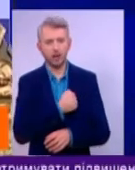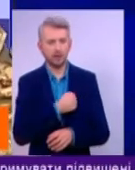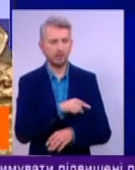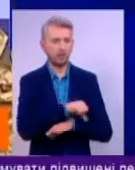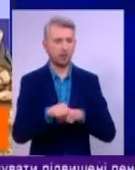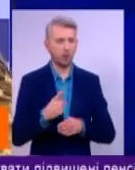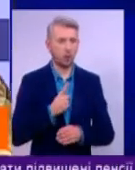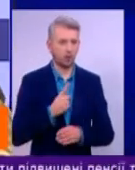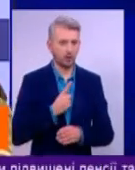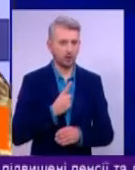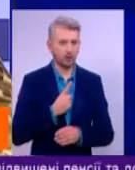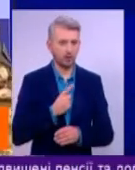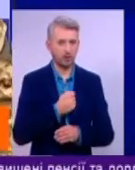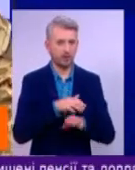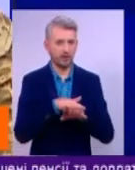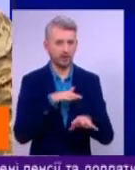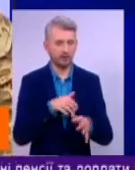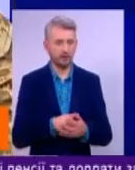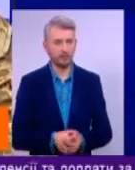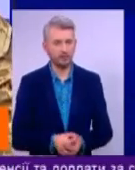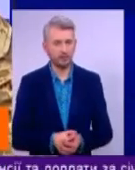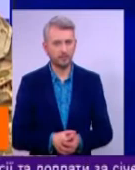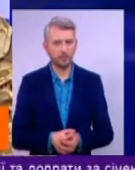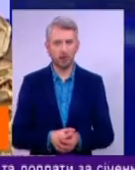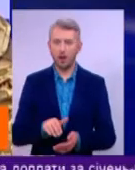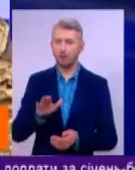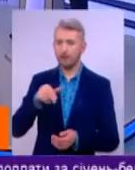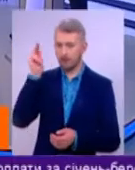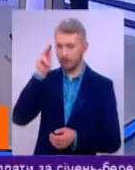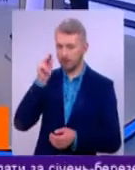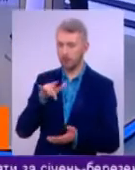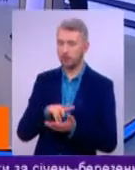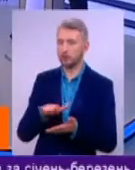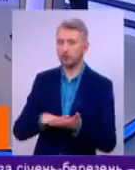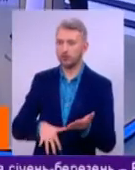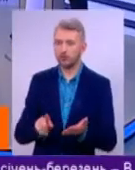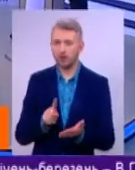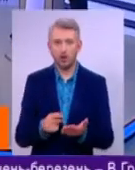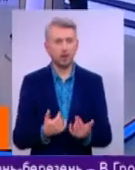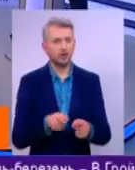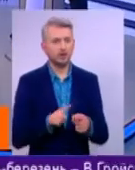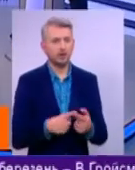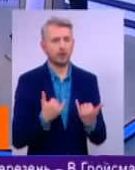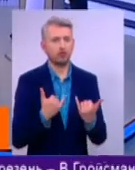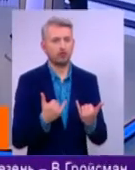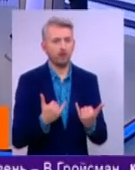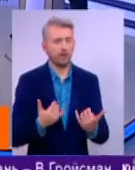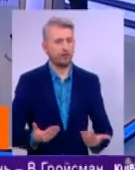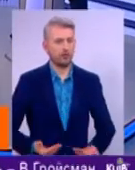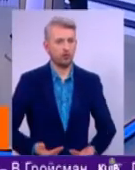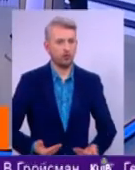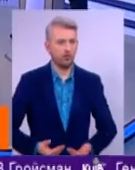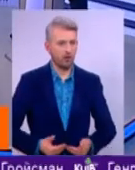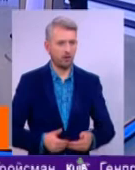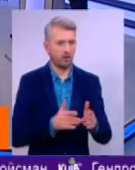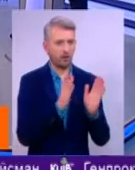прикордонних військ. Це після навчального центру? Сучасні житлові